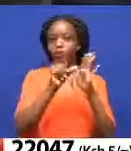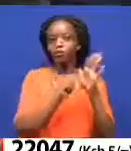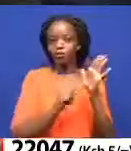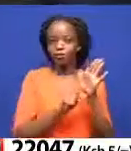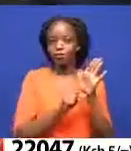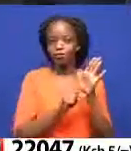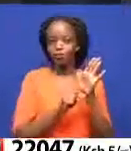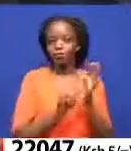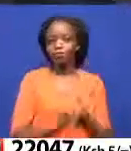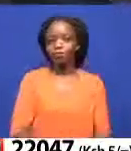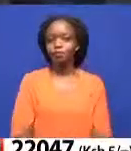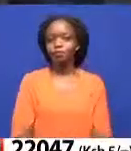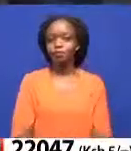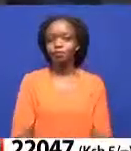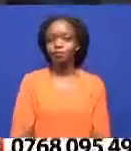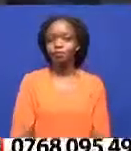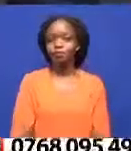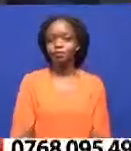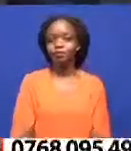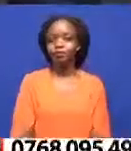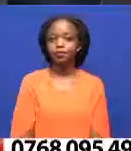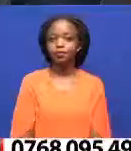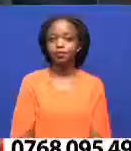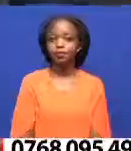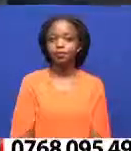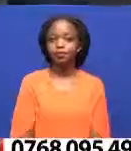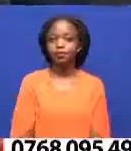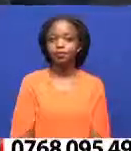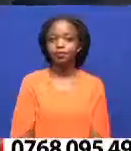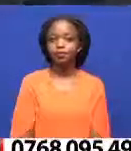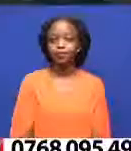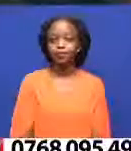runinga ya TV47 kutoka mjini Thika, mimi ni Weru Mwangi.